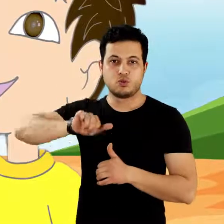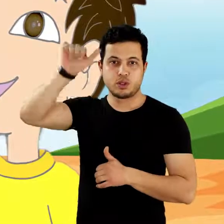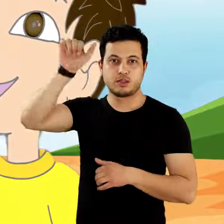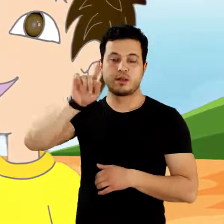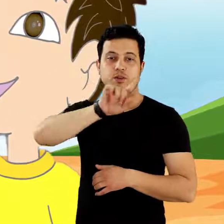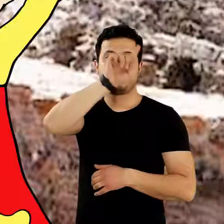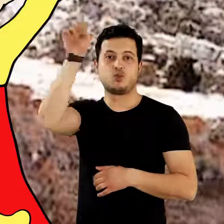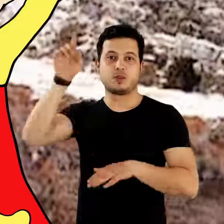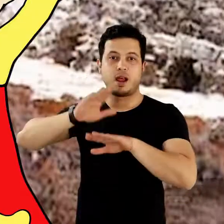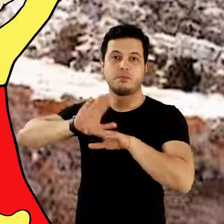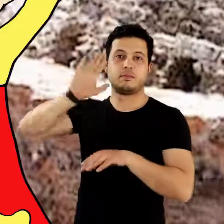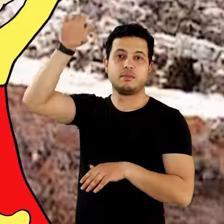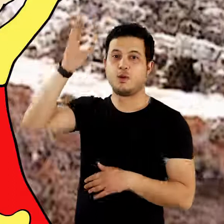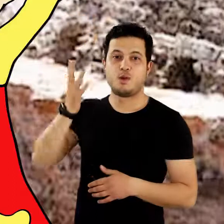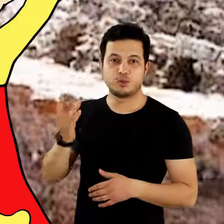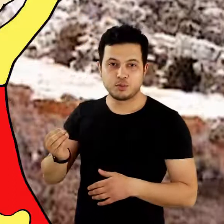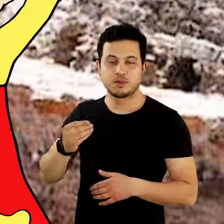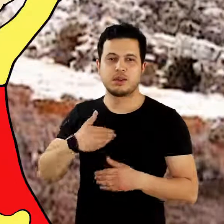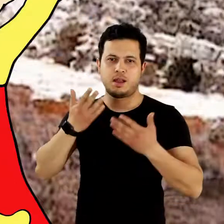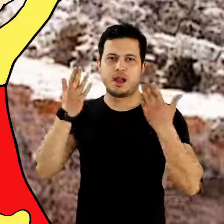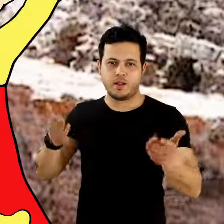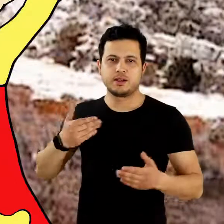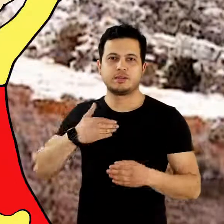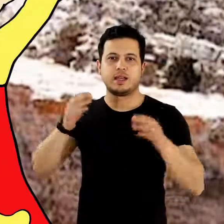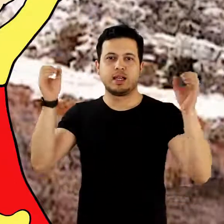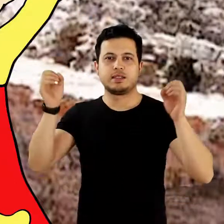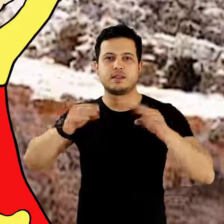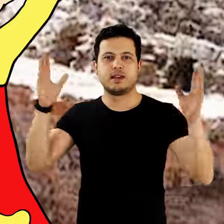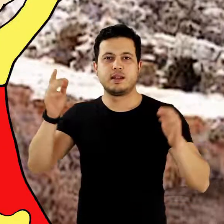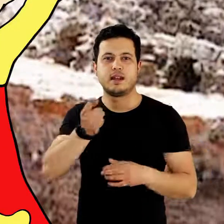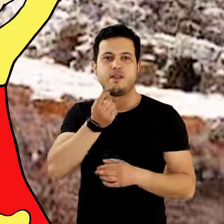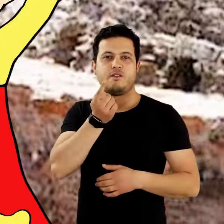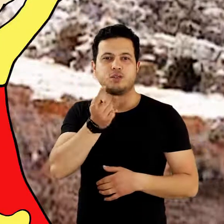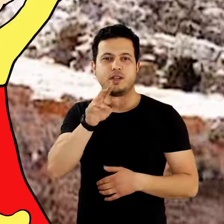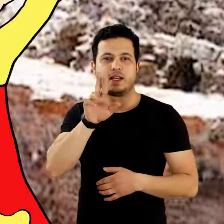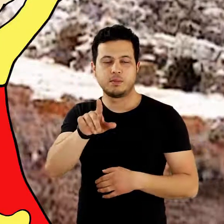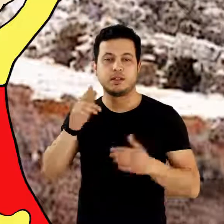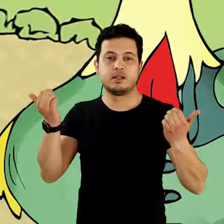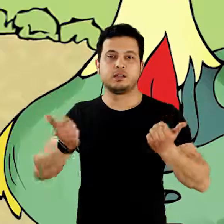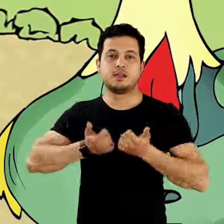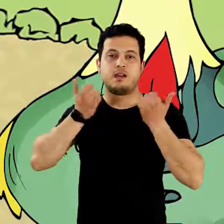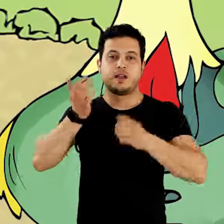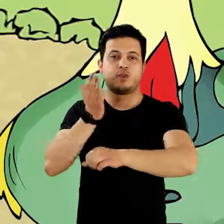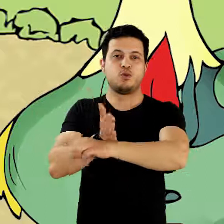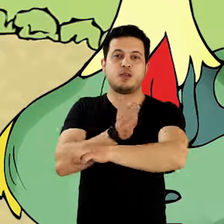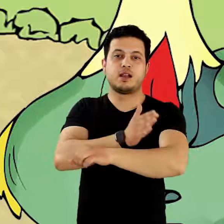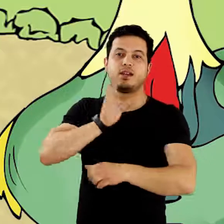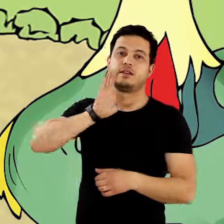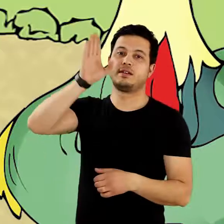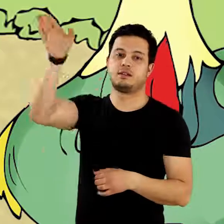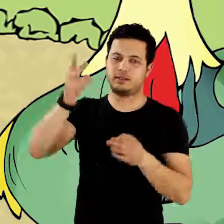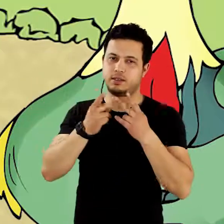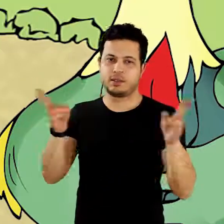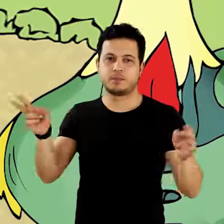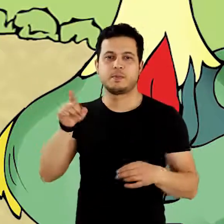ki? Evet değeriz Çınar. Hem de sihirli fasulyedeki gibi devler ülkesine de gideriz. Bilge Horoz